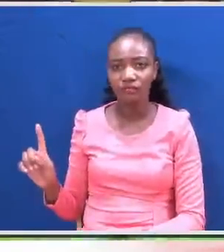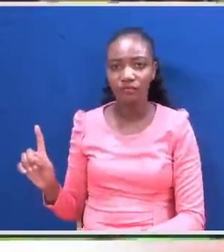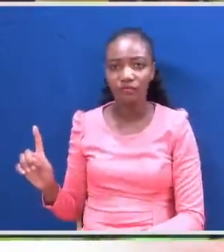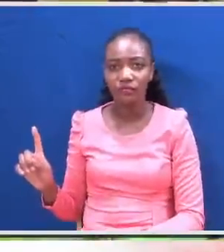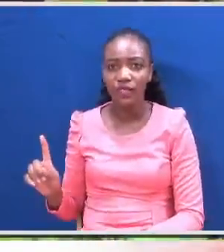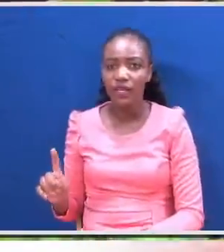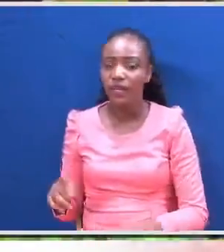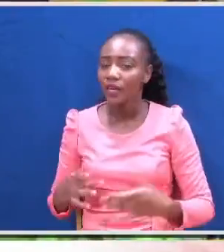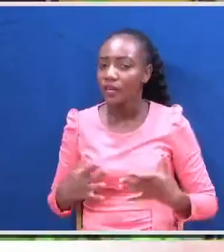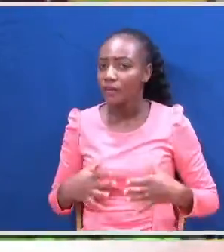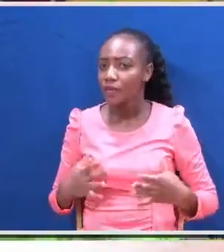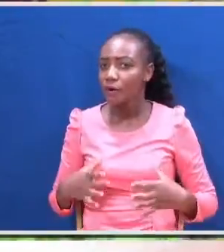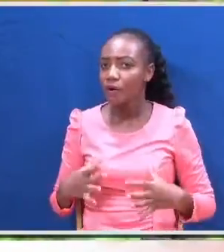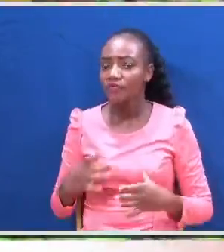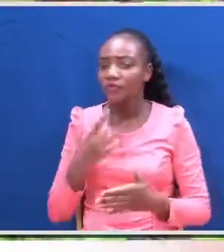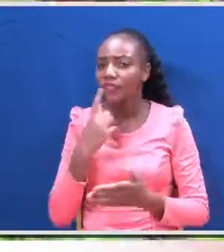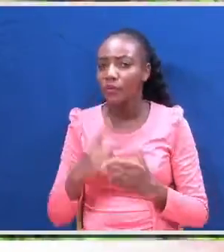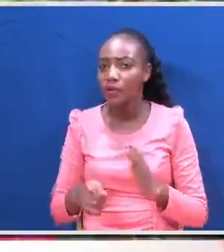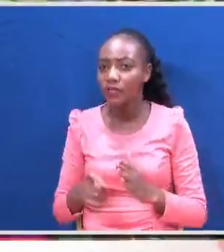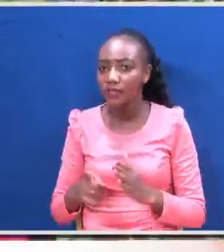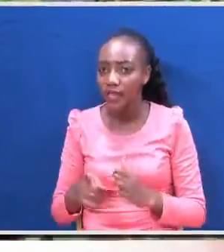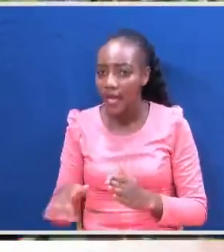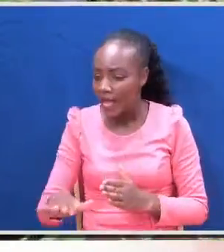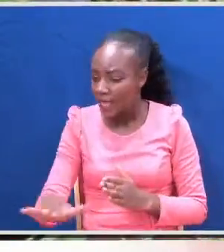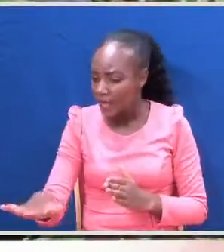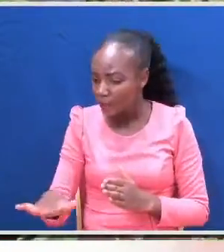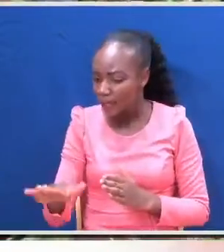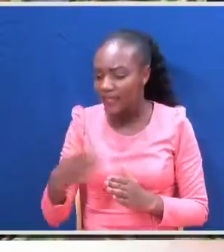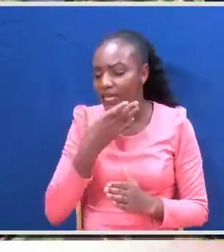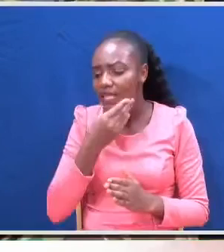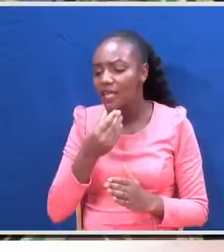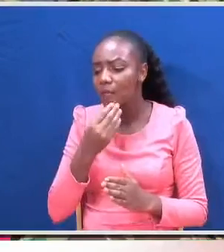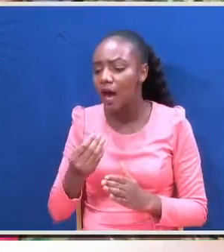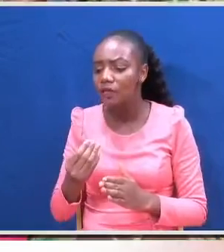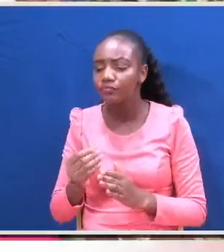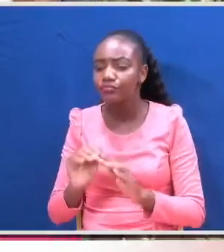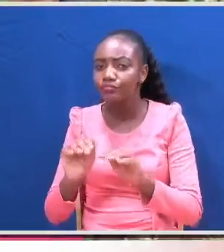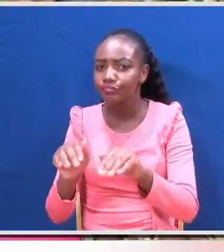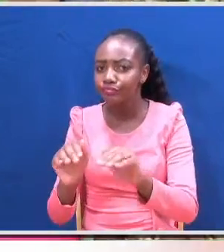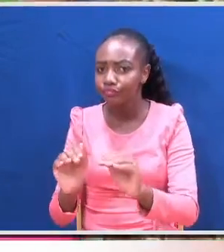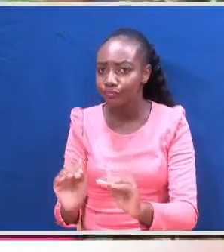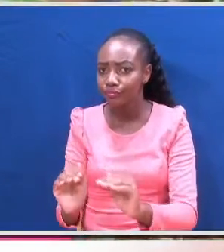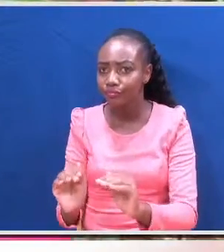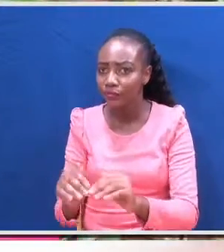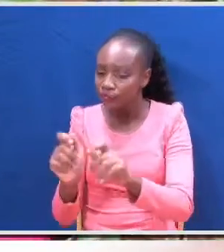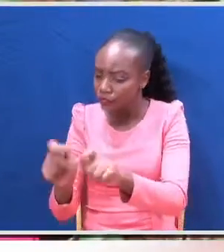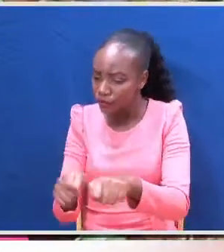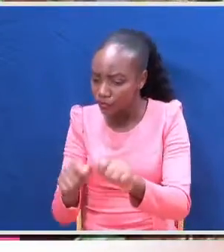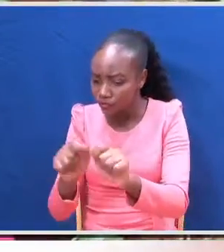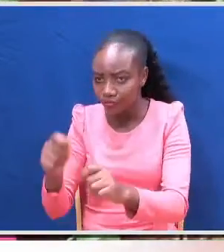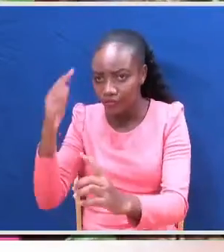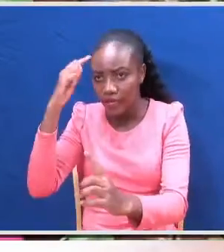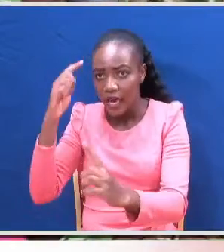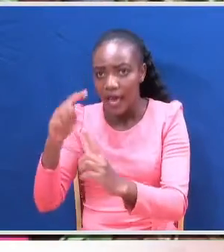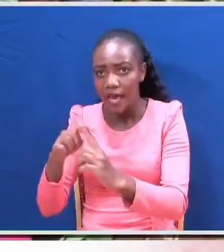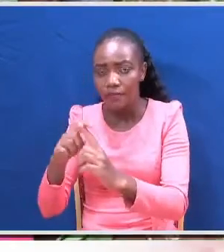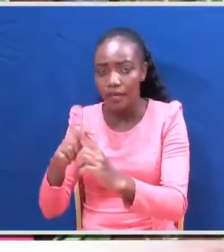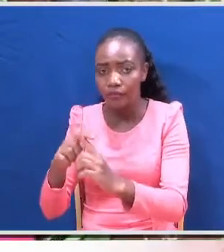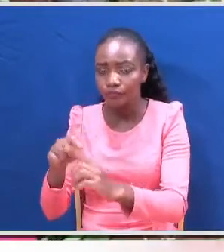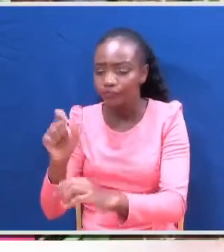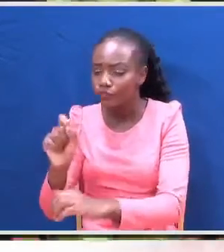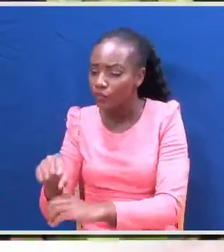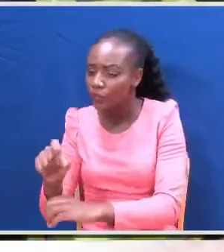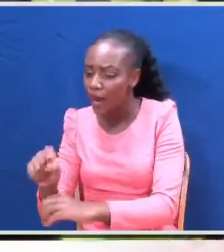Kulingana na wakazi ni kuwa shimo alimozikwa mzee huyo alilichimba mwenyewe kwa kusudi la kupanda mgomba wa